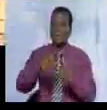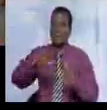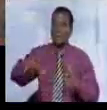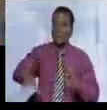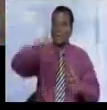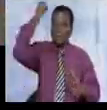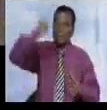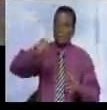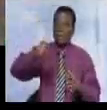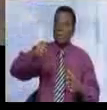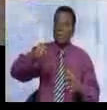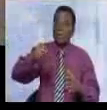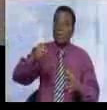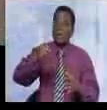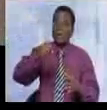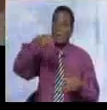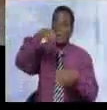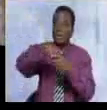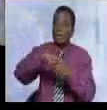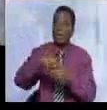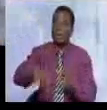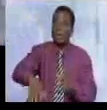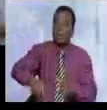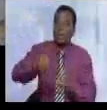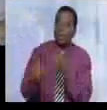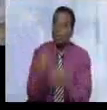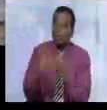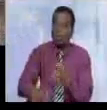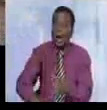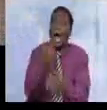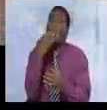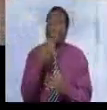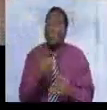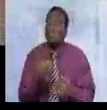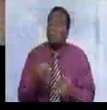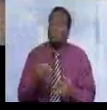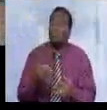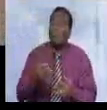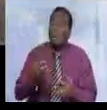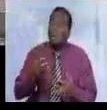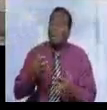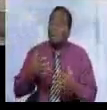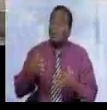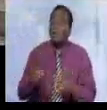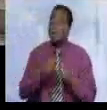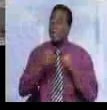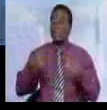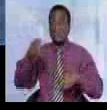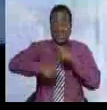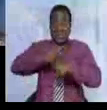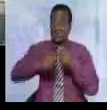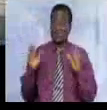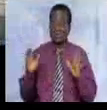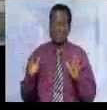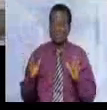une tranche d'igname dans une marmite bouillante et à la manger sans exprimer sa douleur sous peine de